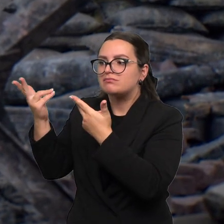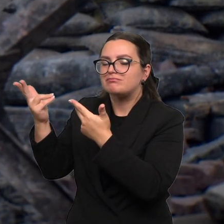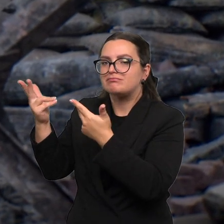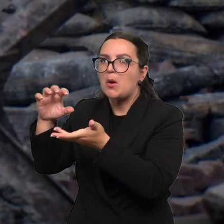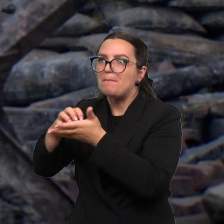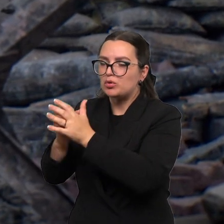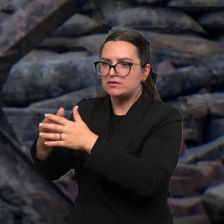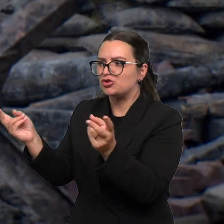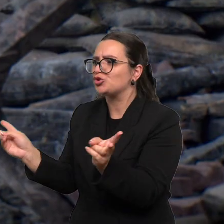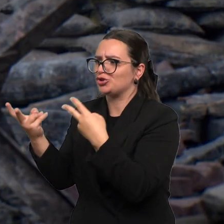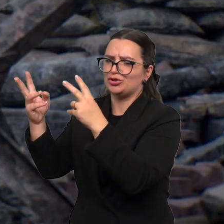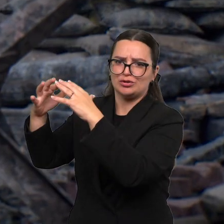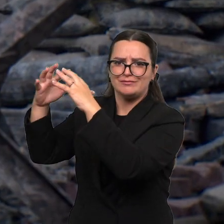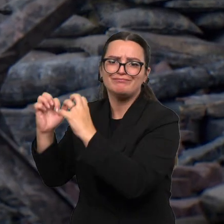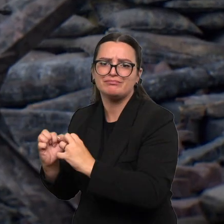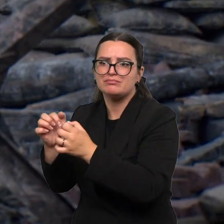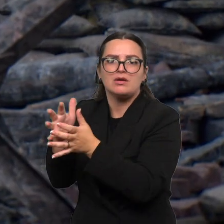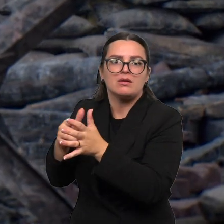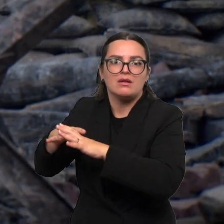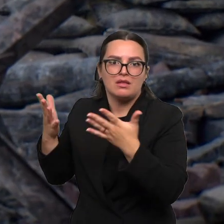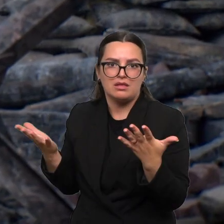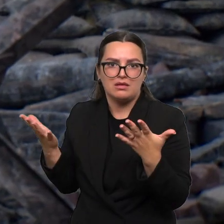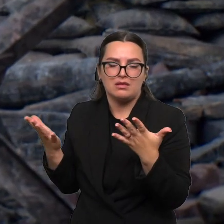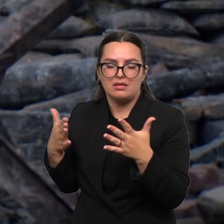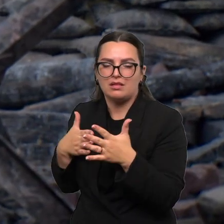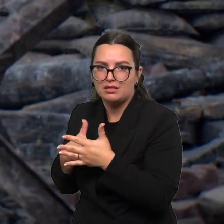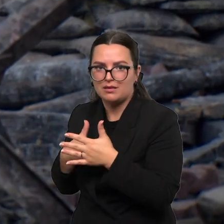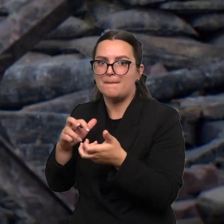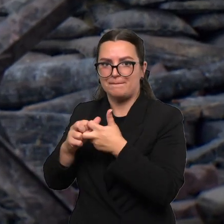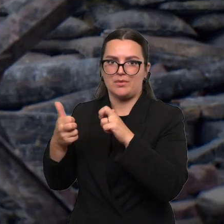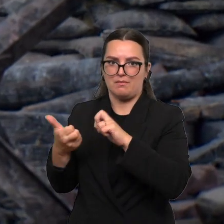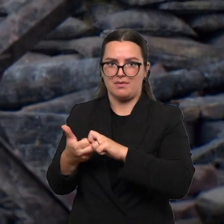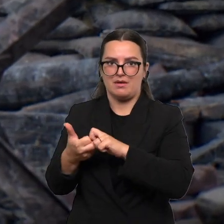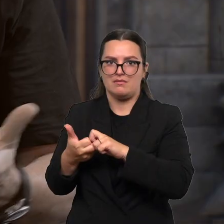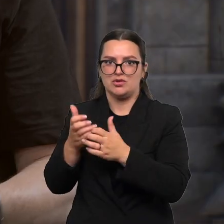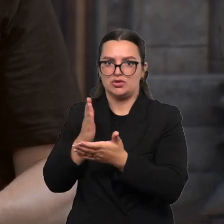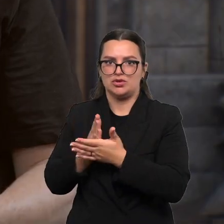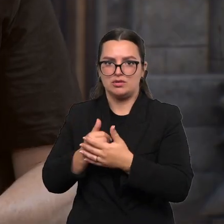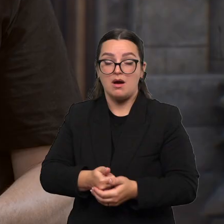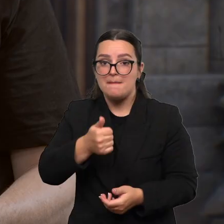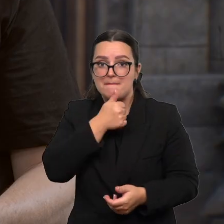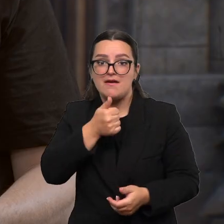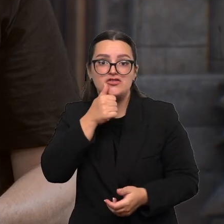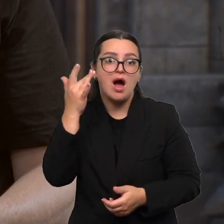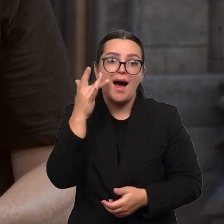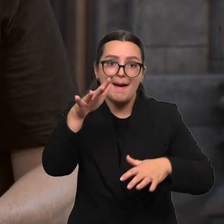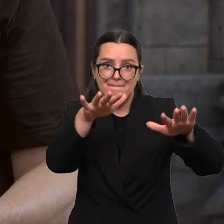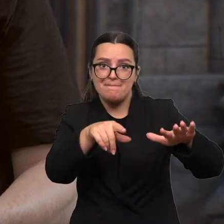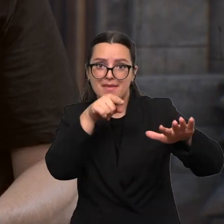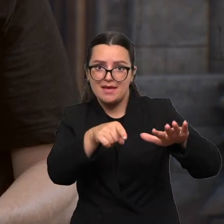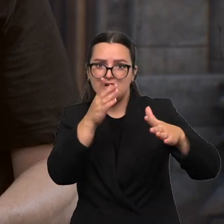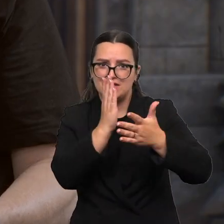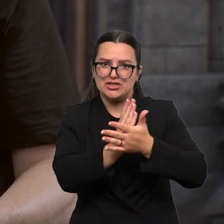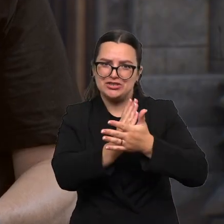atsiranda vėl tokia kryžkelė. Pavyzdžiui, JAV yra netgi teisiškai